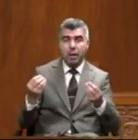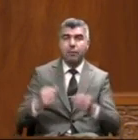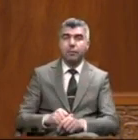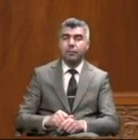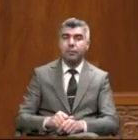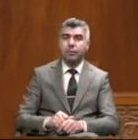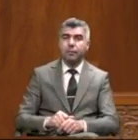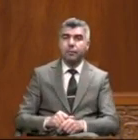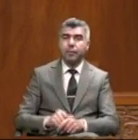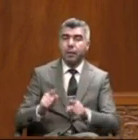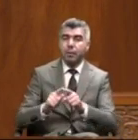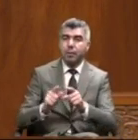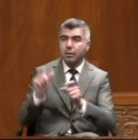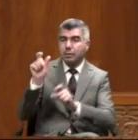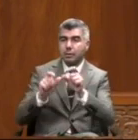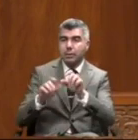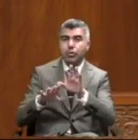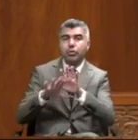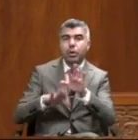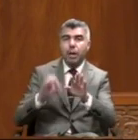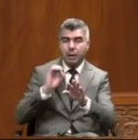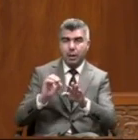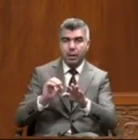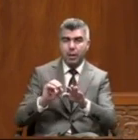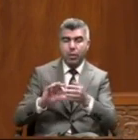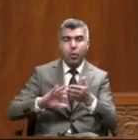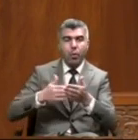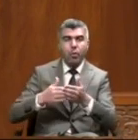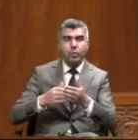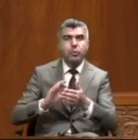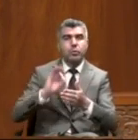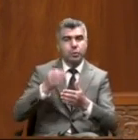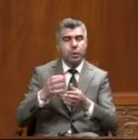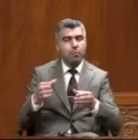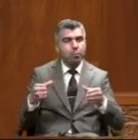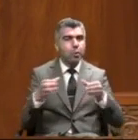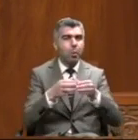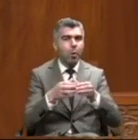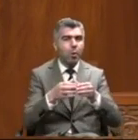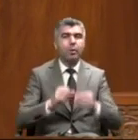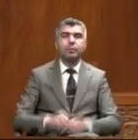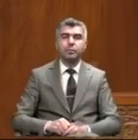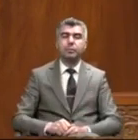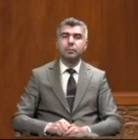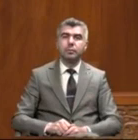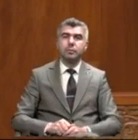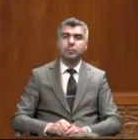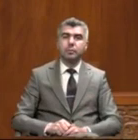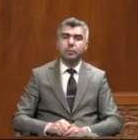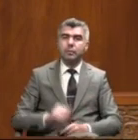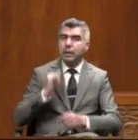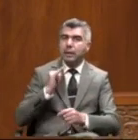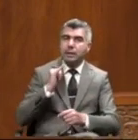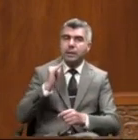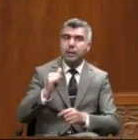فئه مجتمعيه نعتقد باننا كلنا مجمعين على انها كانت دائما